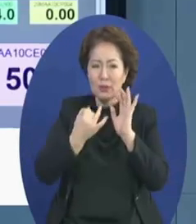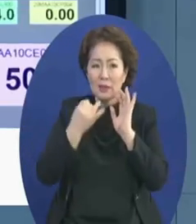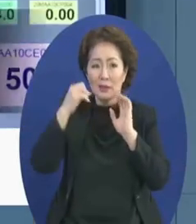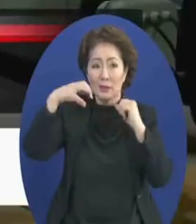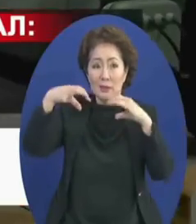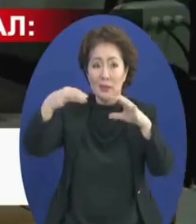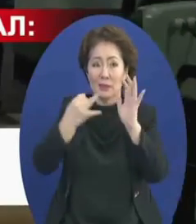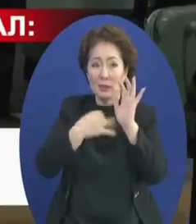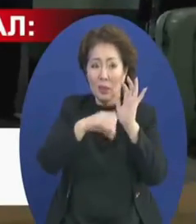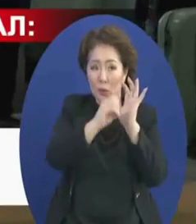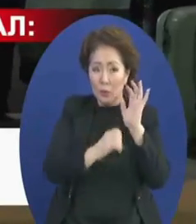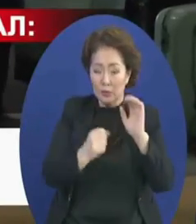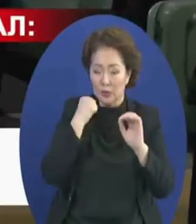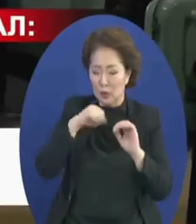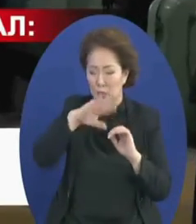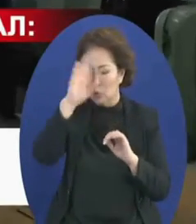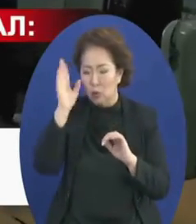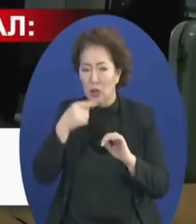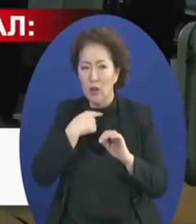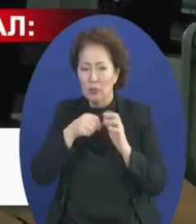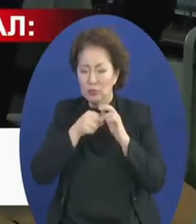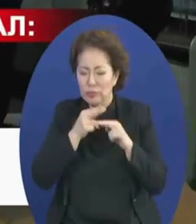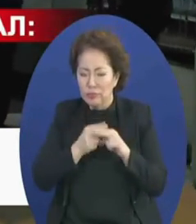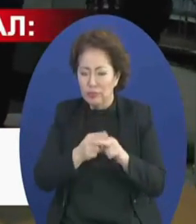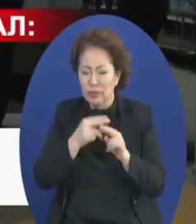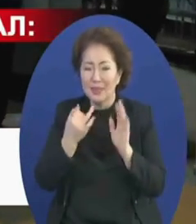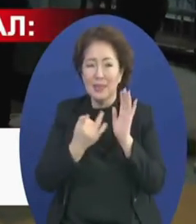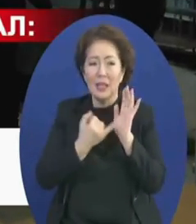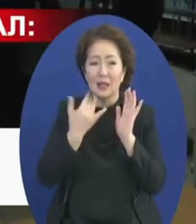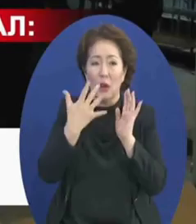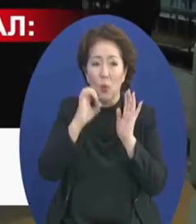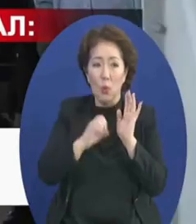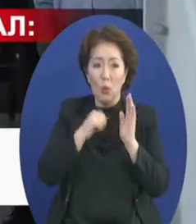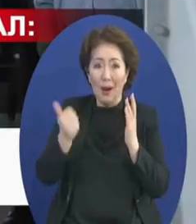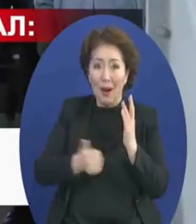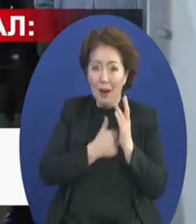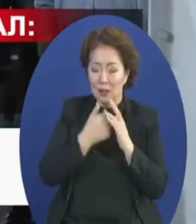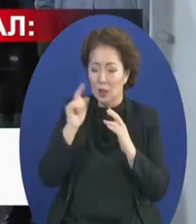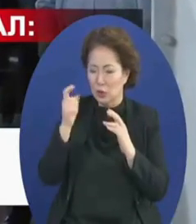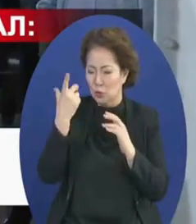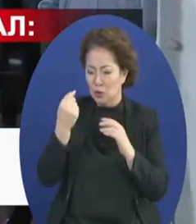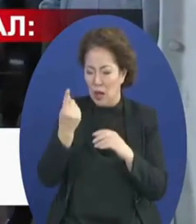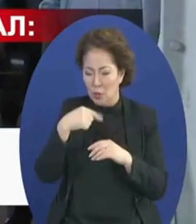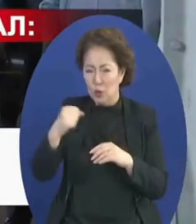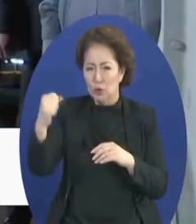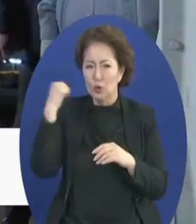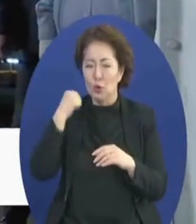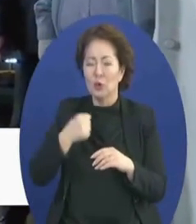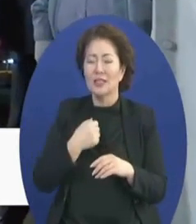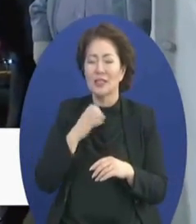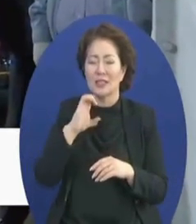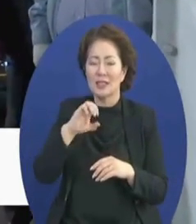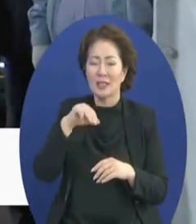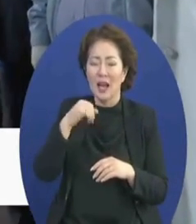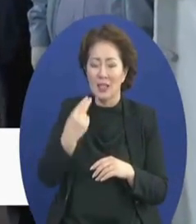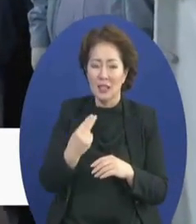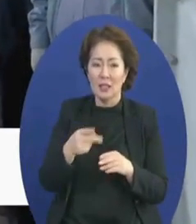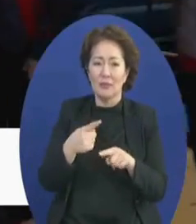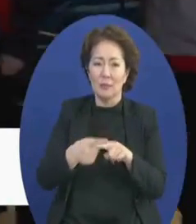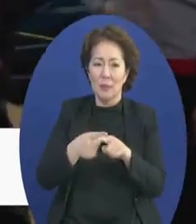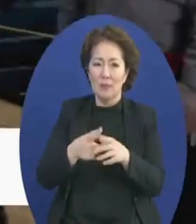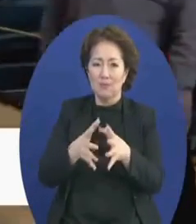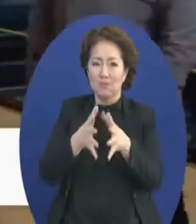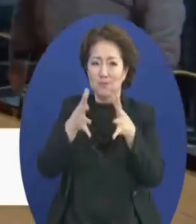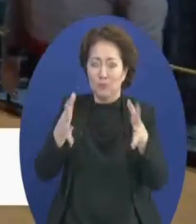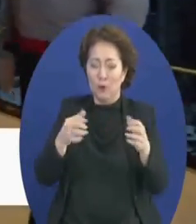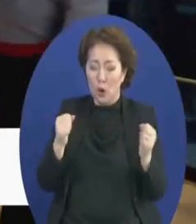хотын дулааны эрчим хүчний хэрэглээний 65% хангадаг. Өөрөөр хэлбэл бид эрчим хүчний гол сулс болсон станца инхүү өргөтгөж өвлийн хөтөнд